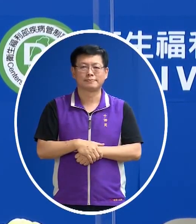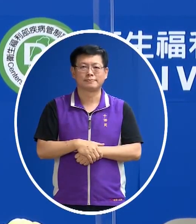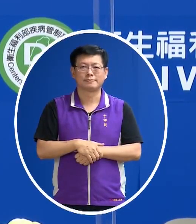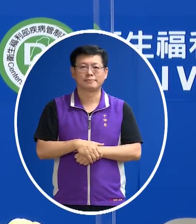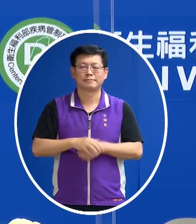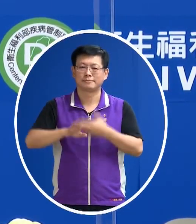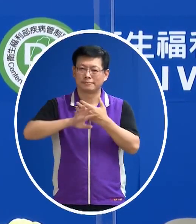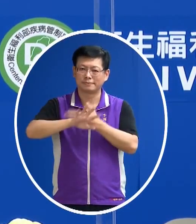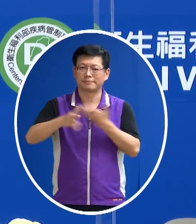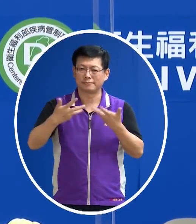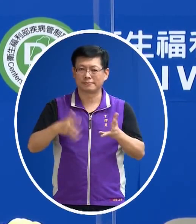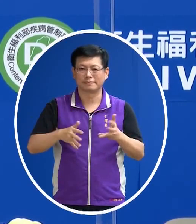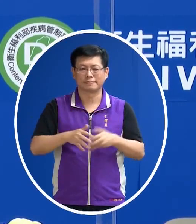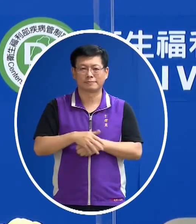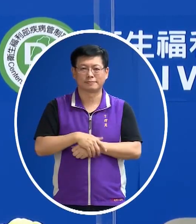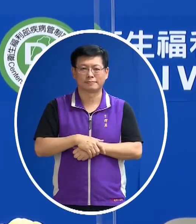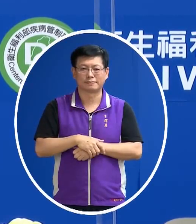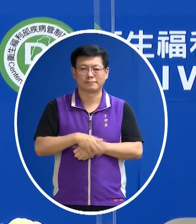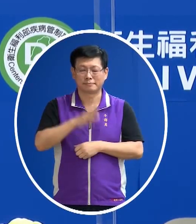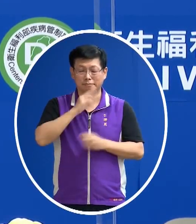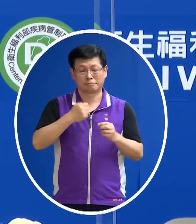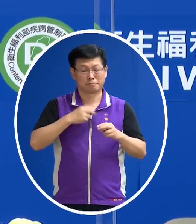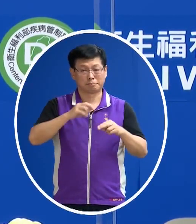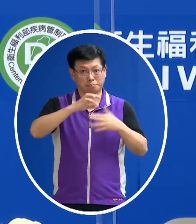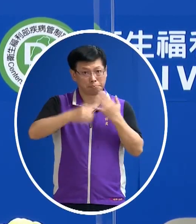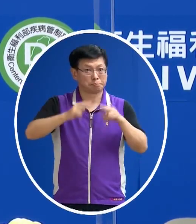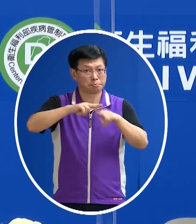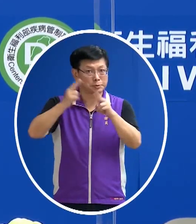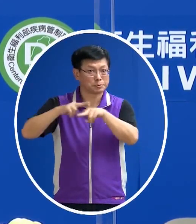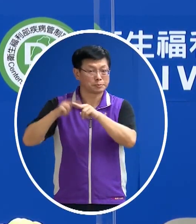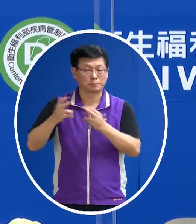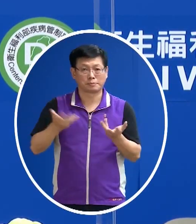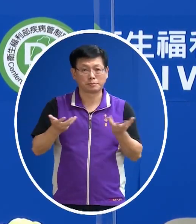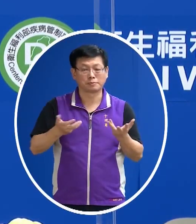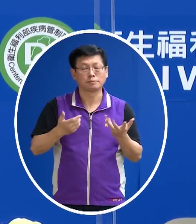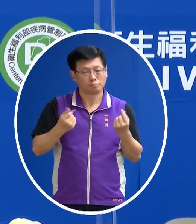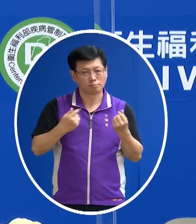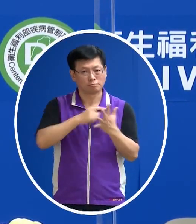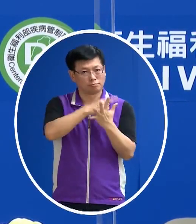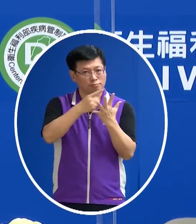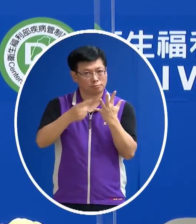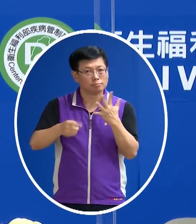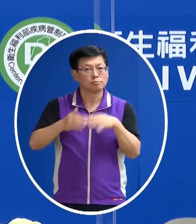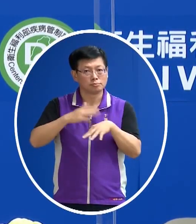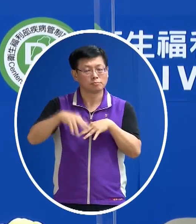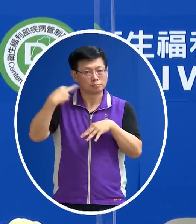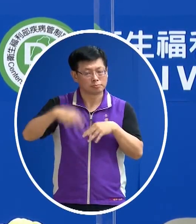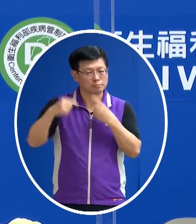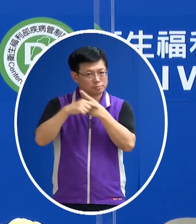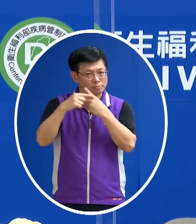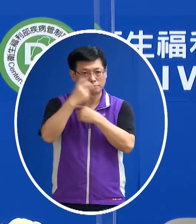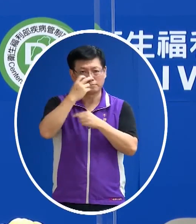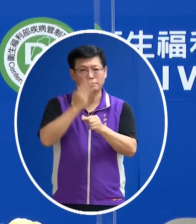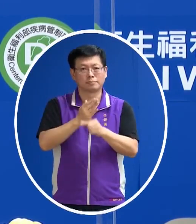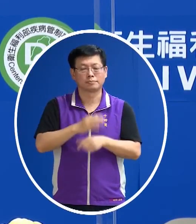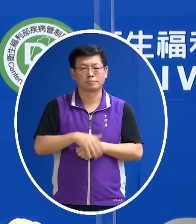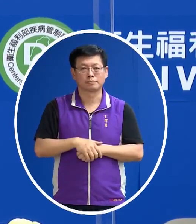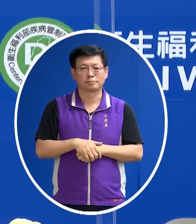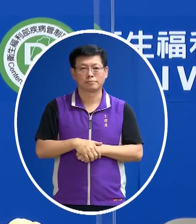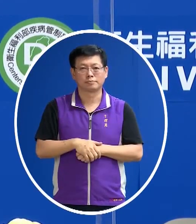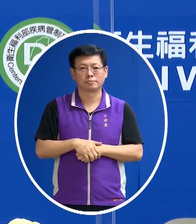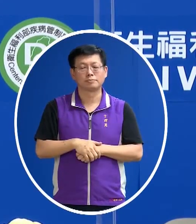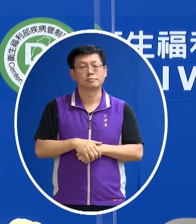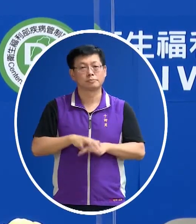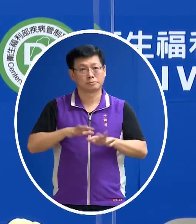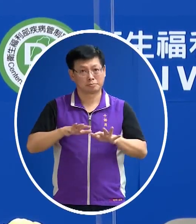相关很多的这些开放的一些措施陆陆续续也都在检讨中。那反正我们就